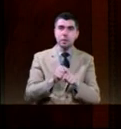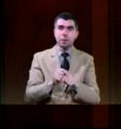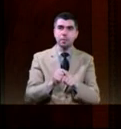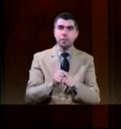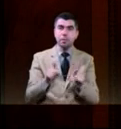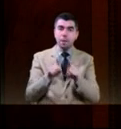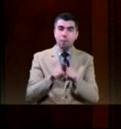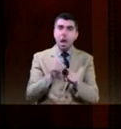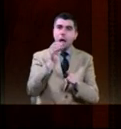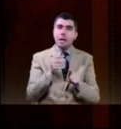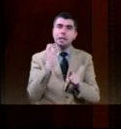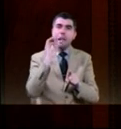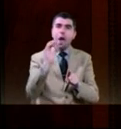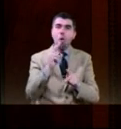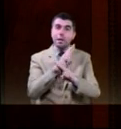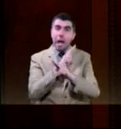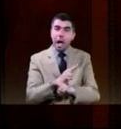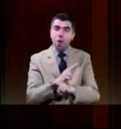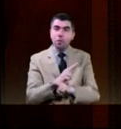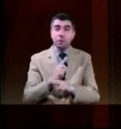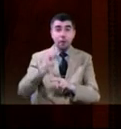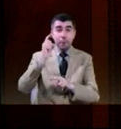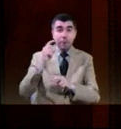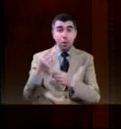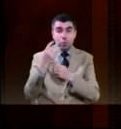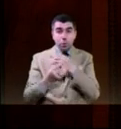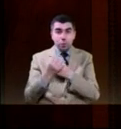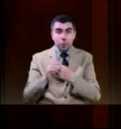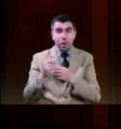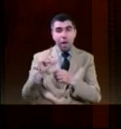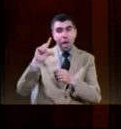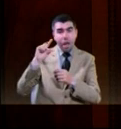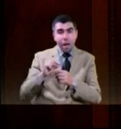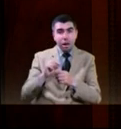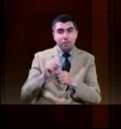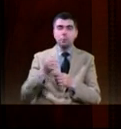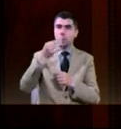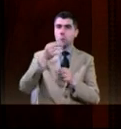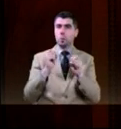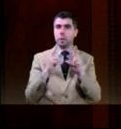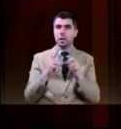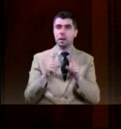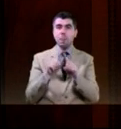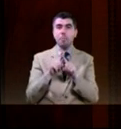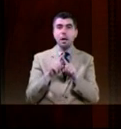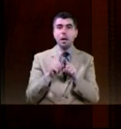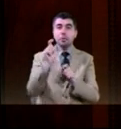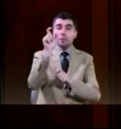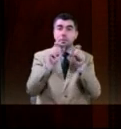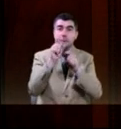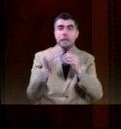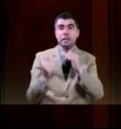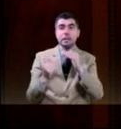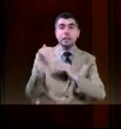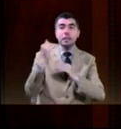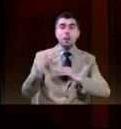هذه لصالحكم وعجباتكم مزيان. بحال النهار اللي زدنا للمواطنين